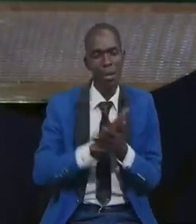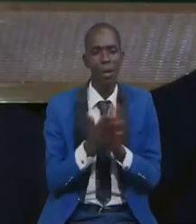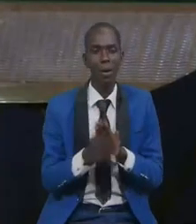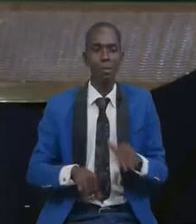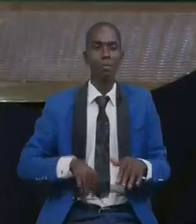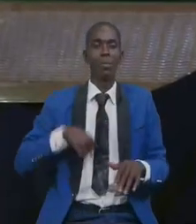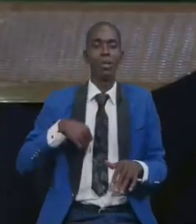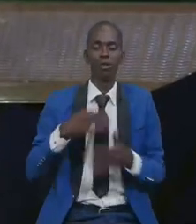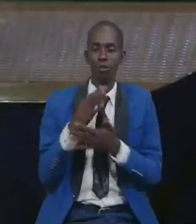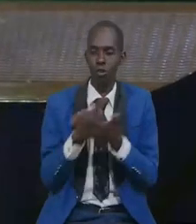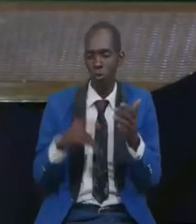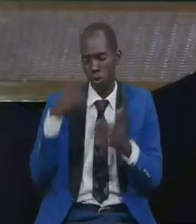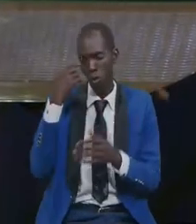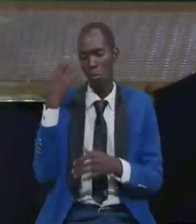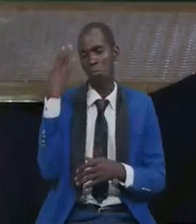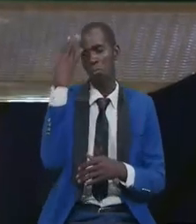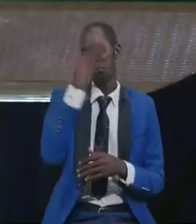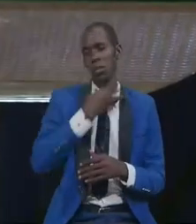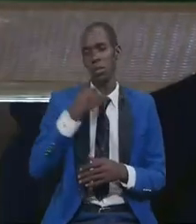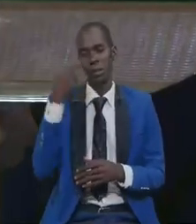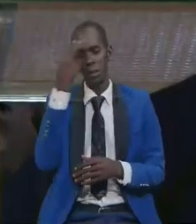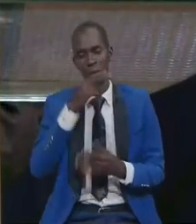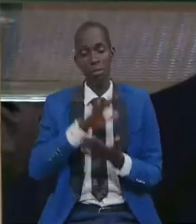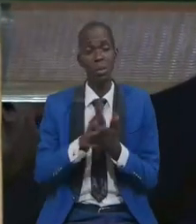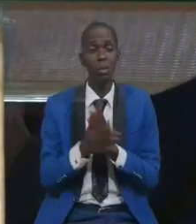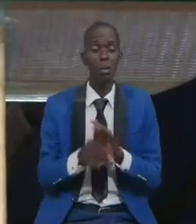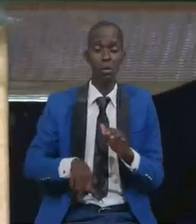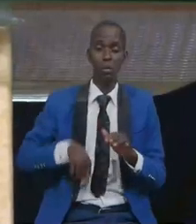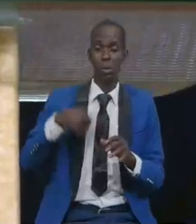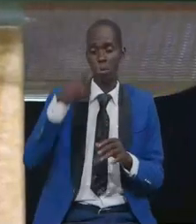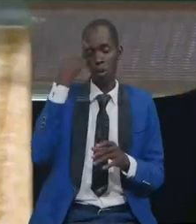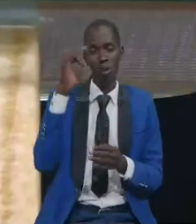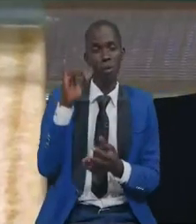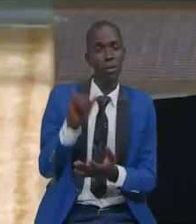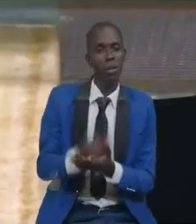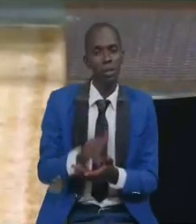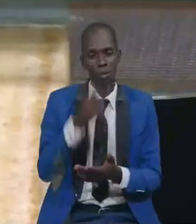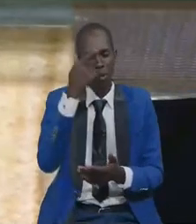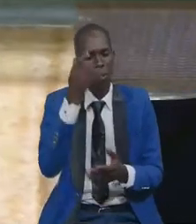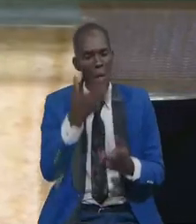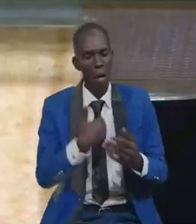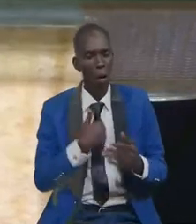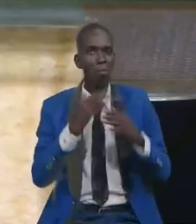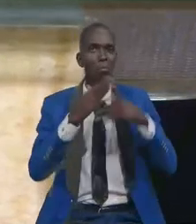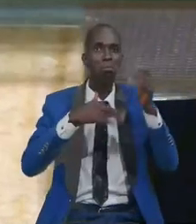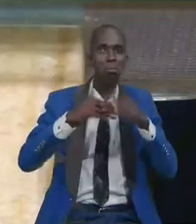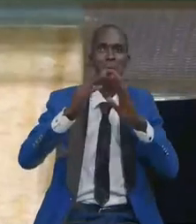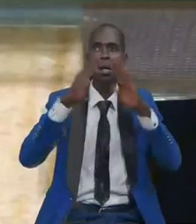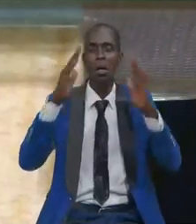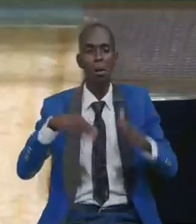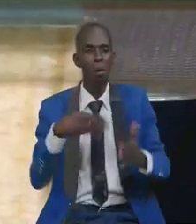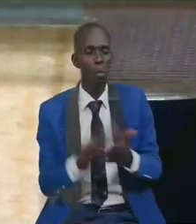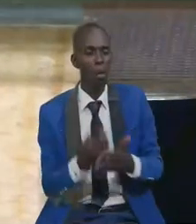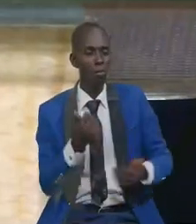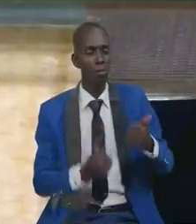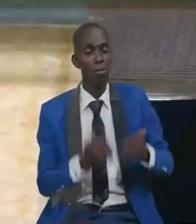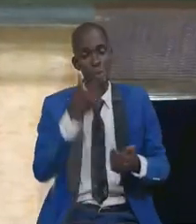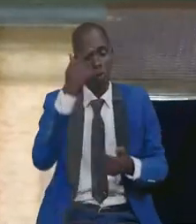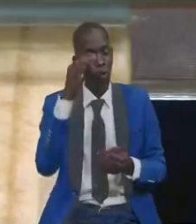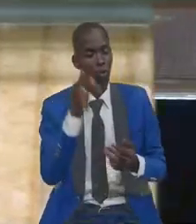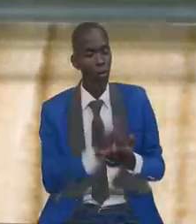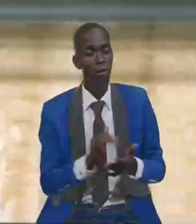leur beauté, ils sont orgueilleux. À cause de leur apparence, ils sont orgueilleuses. À cause de leur possession et de leur position dans la